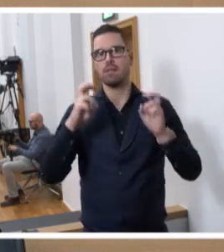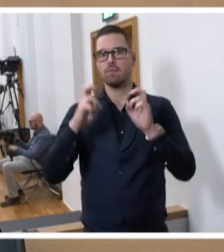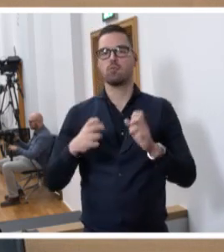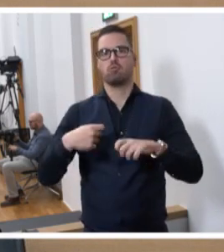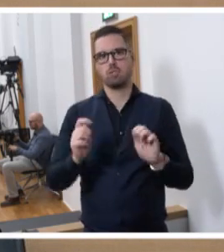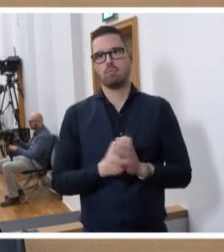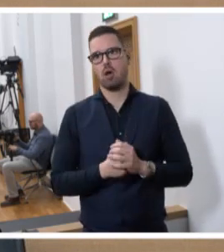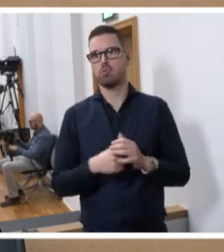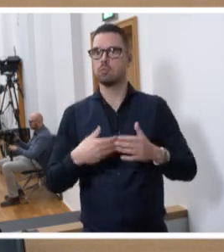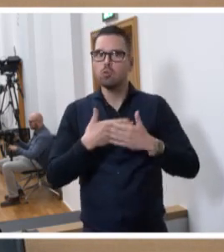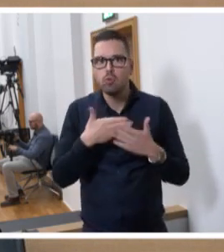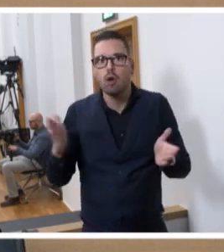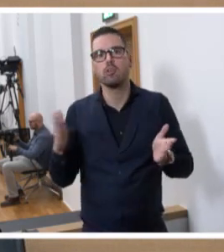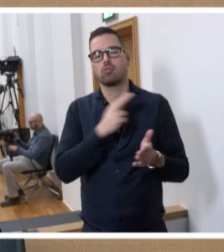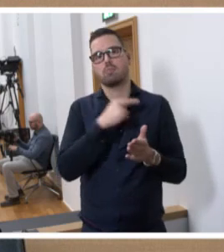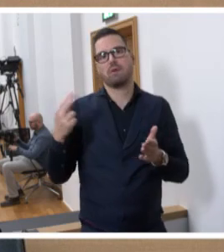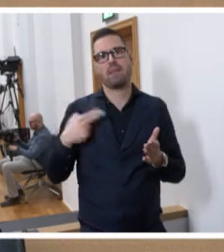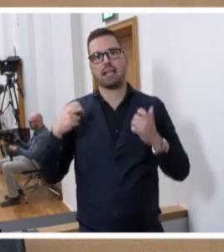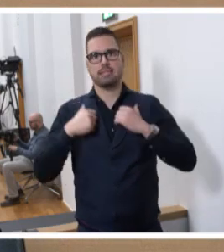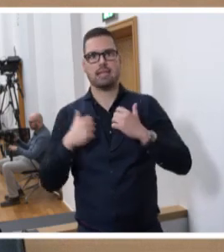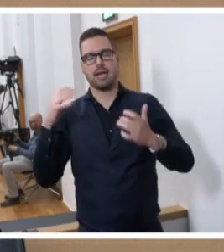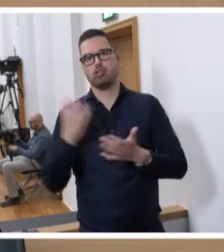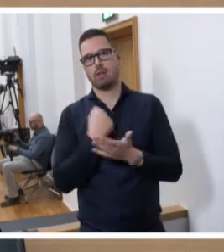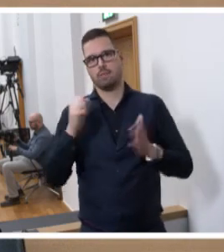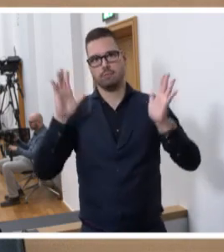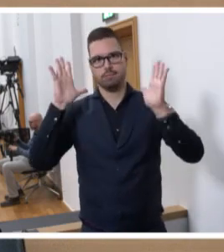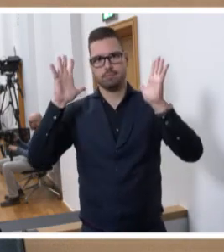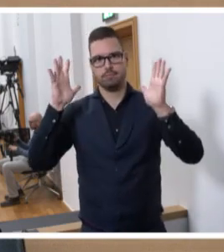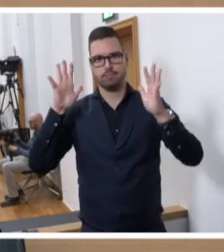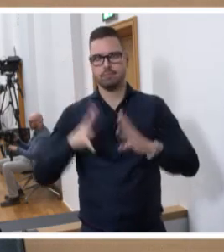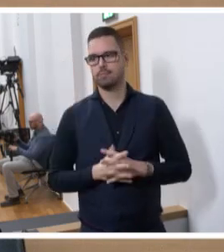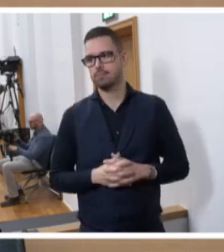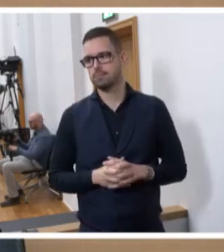gemeinsam mit öffentlichen und privaten Trägern hinbekommen werden